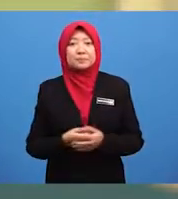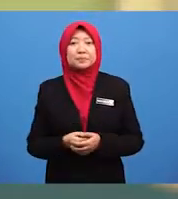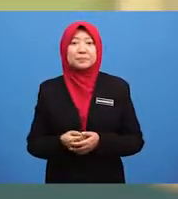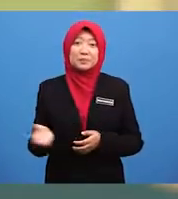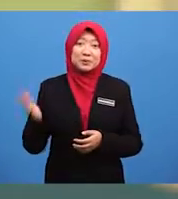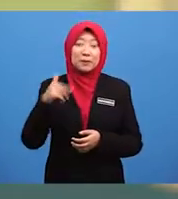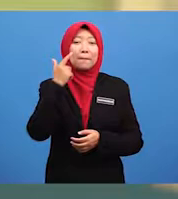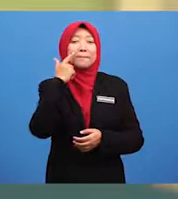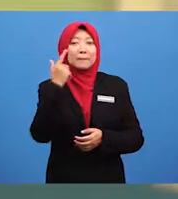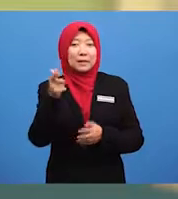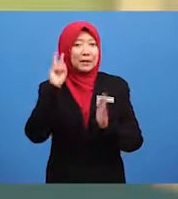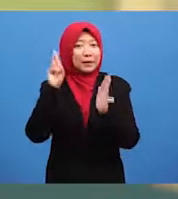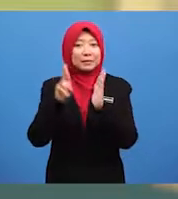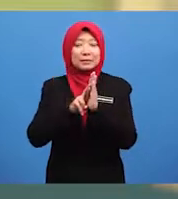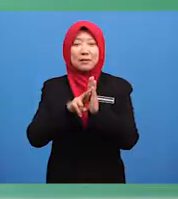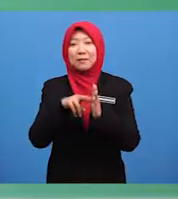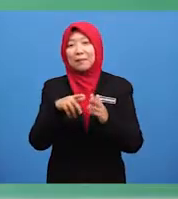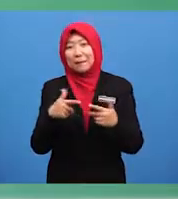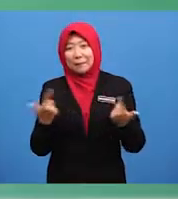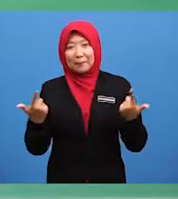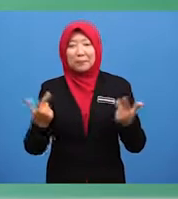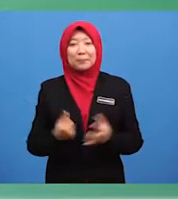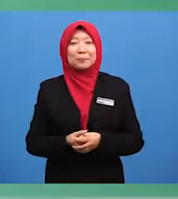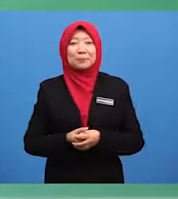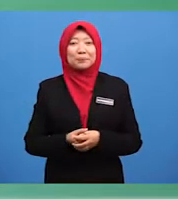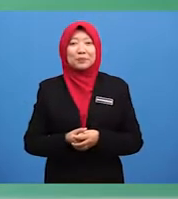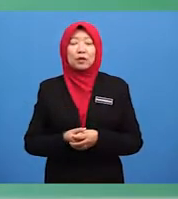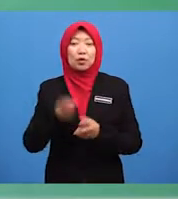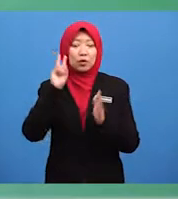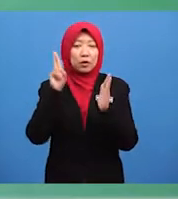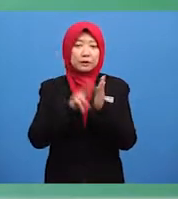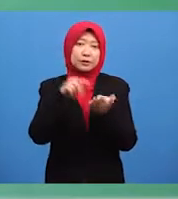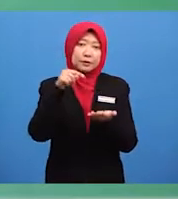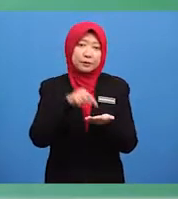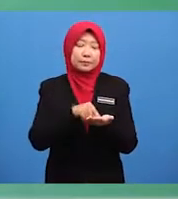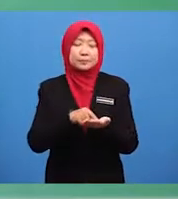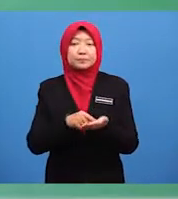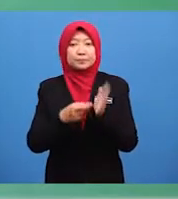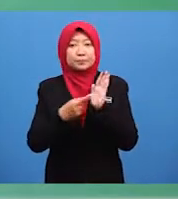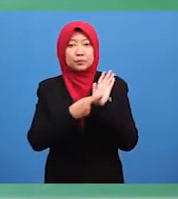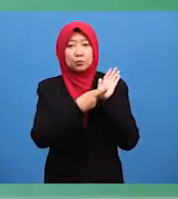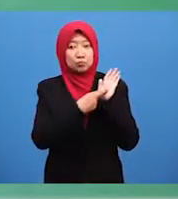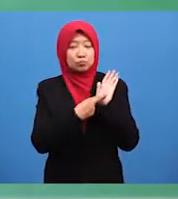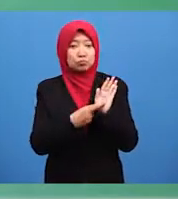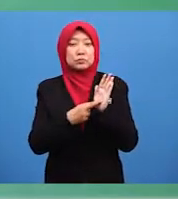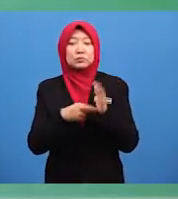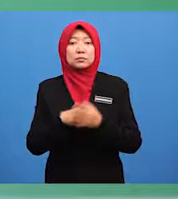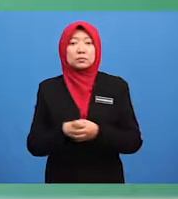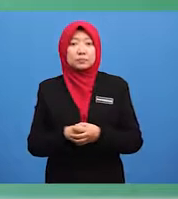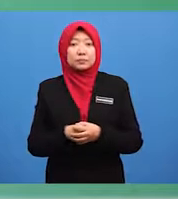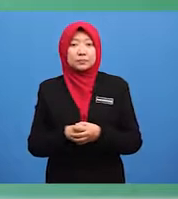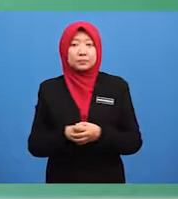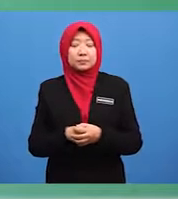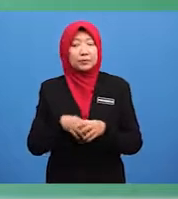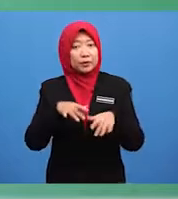lihat rajah seterusnya. Rajah ini masih merujuk kepada peringkat aliran